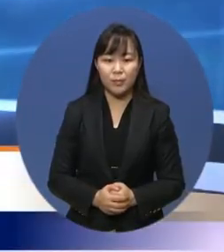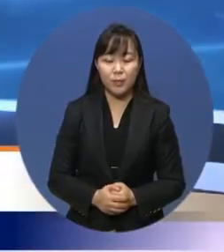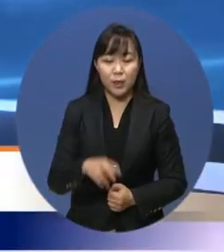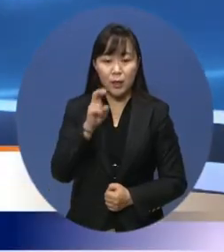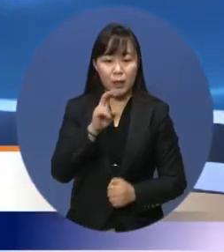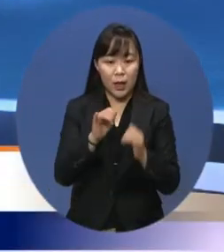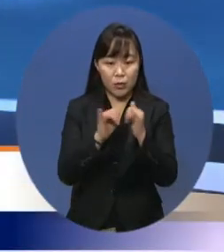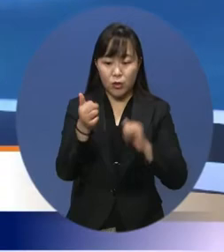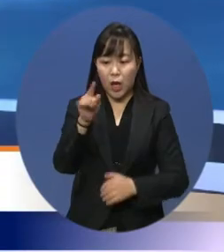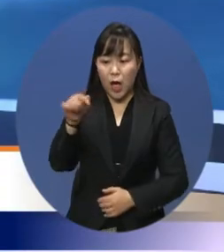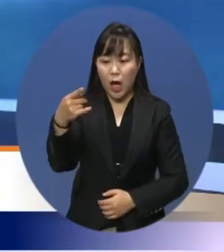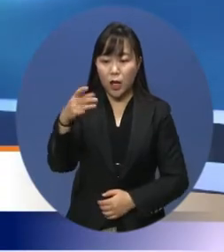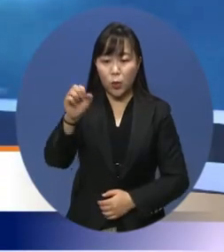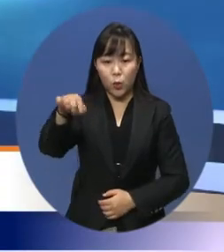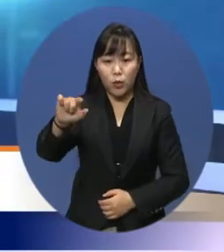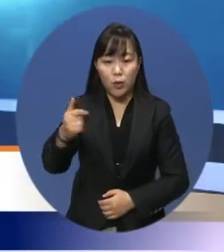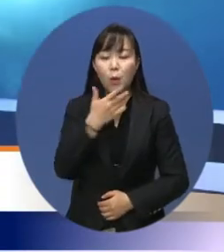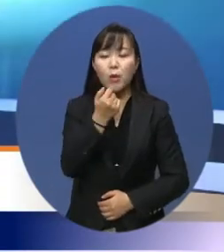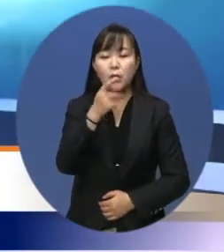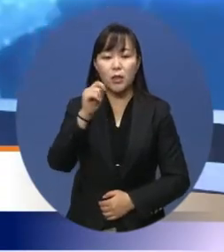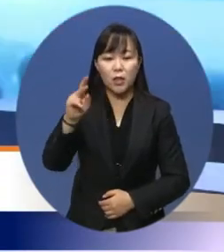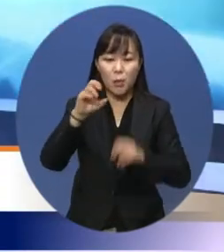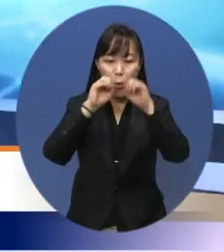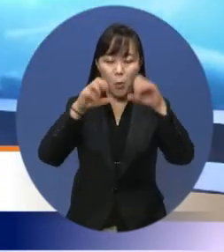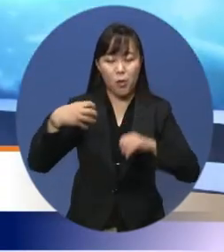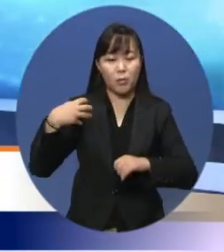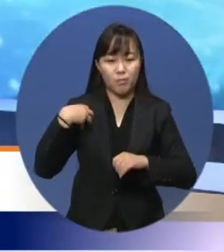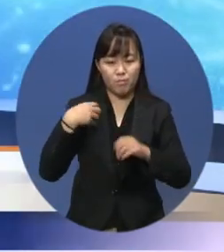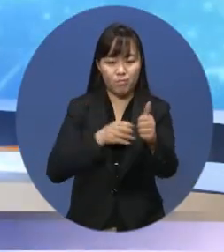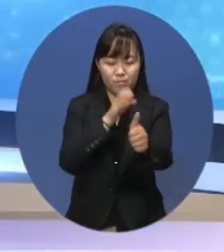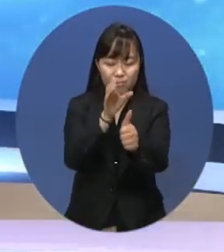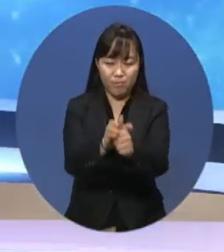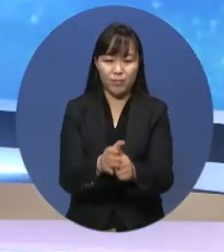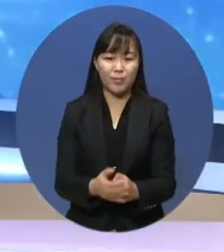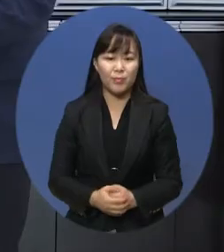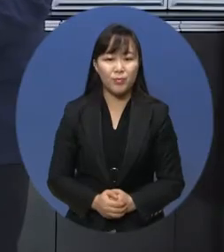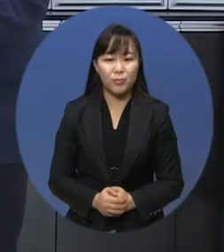가수 하동근이 복지TV 홍보대사로 위촉됐습니다.